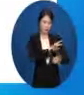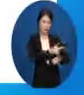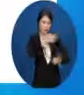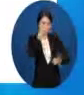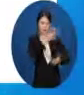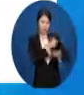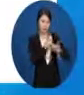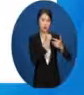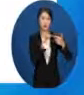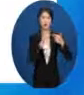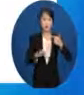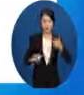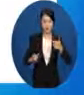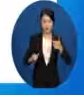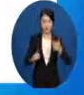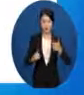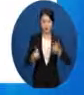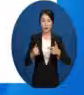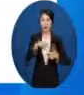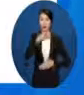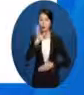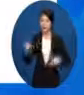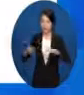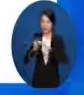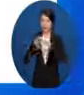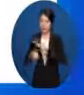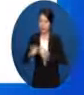주식회사 태봉에서 재무 및 회계 사무원을 모집합니다.